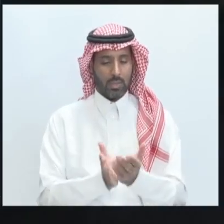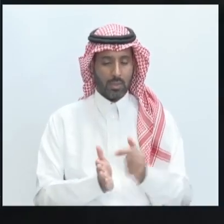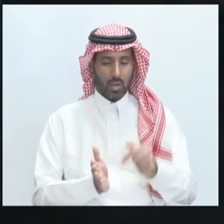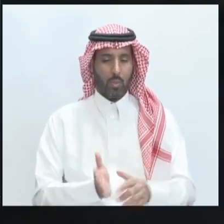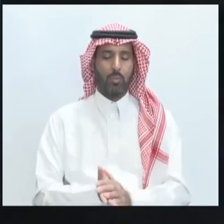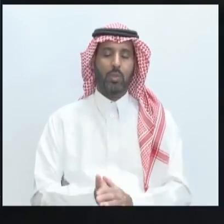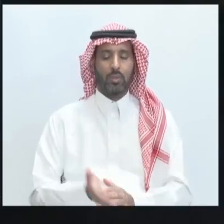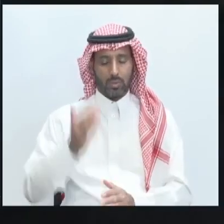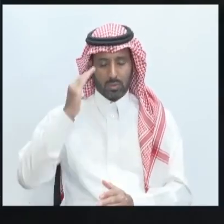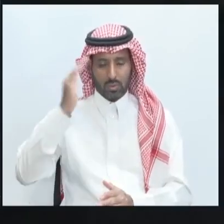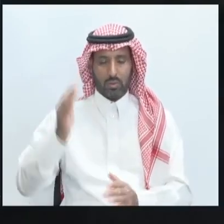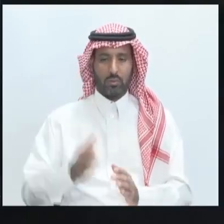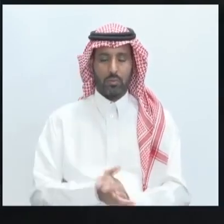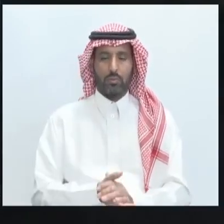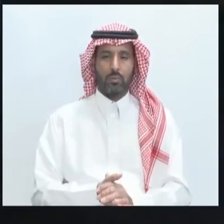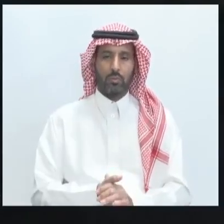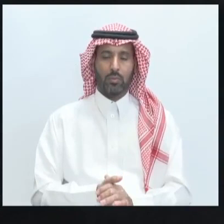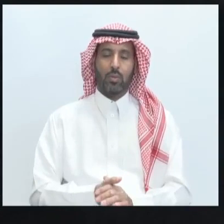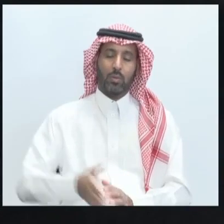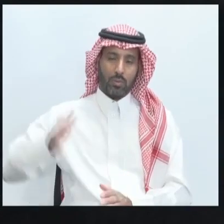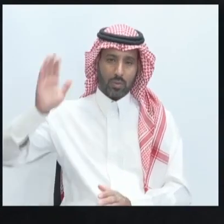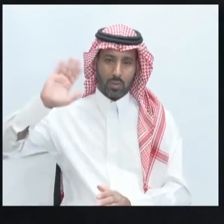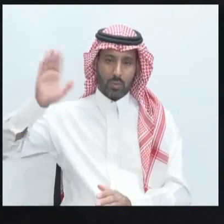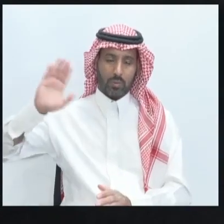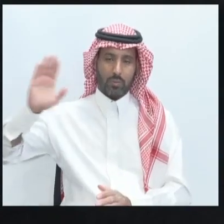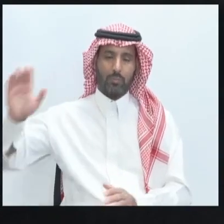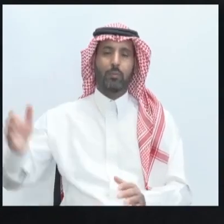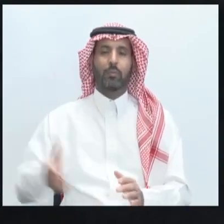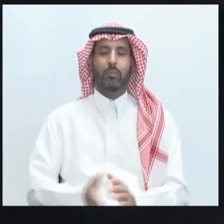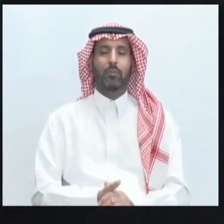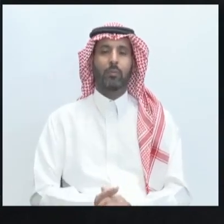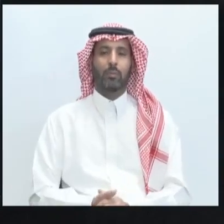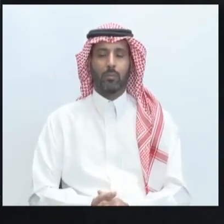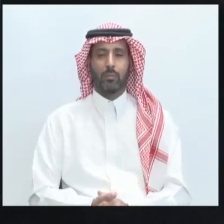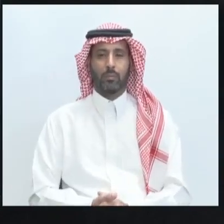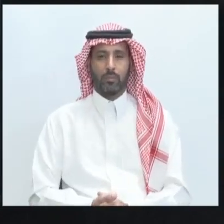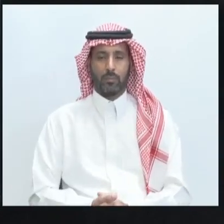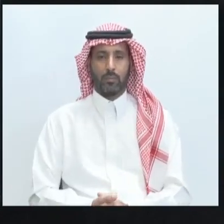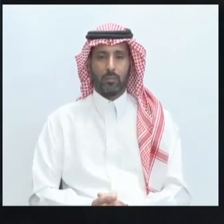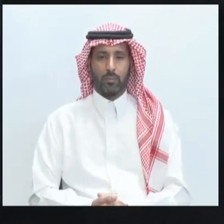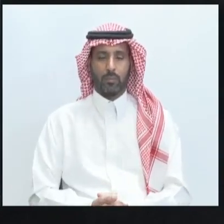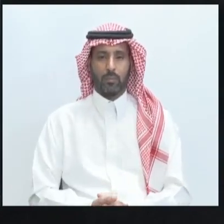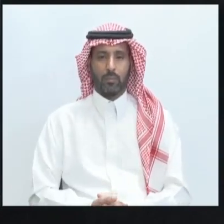اليوم شاكرا ومقدرا لكم تفاعلكم مع تمنياتي لكم بالتوفيق والنجاح